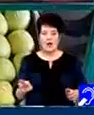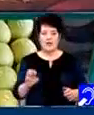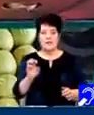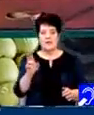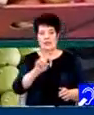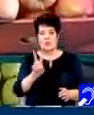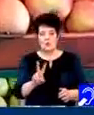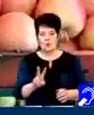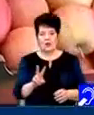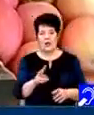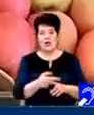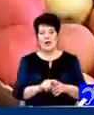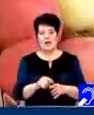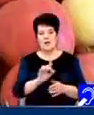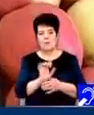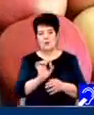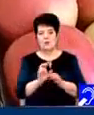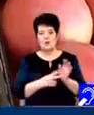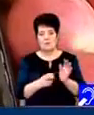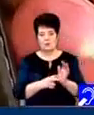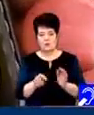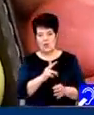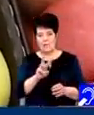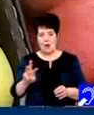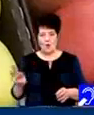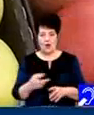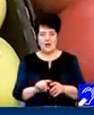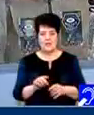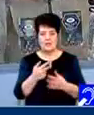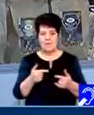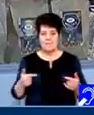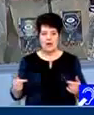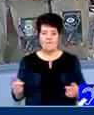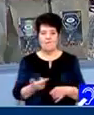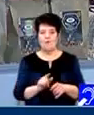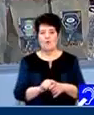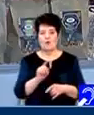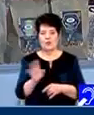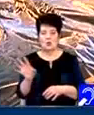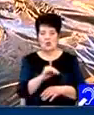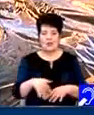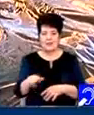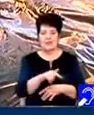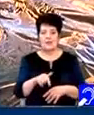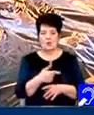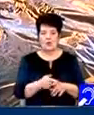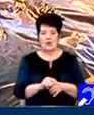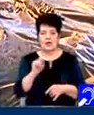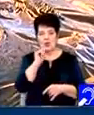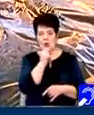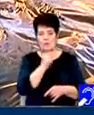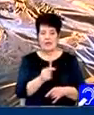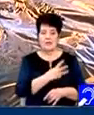iar importurile 700 de milioane. La eveniment pot participa producători de mărfuri și prestatori de servicii din toate sectoarele economiei